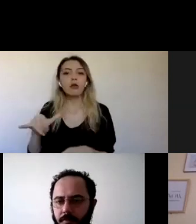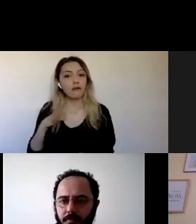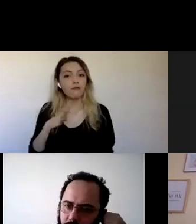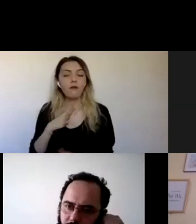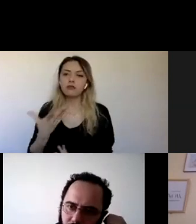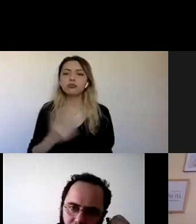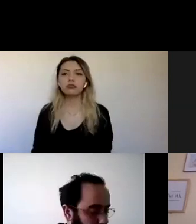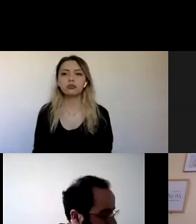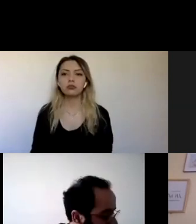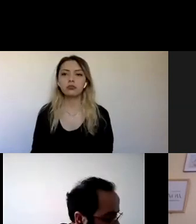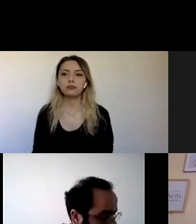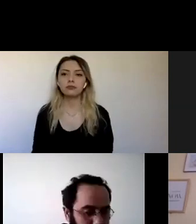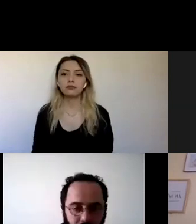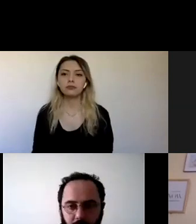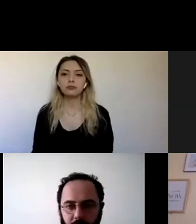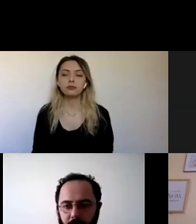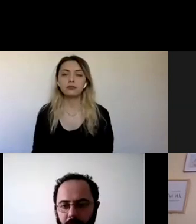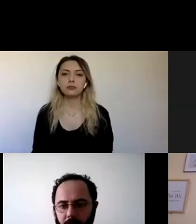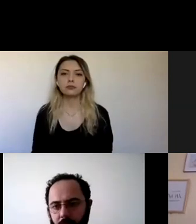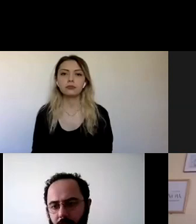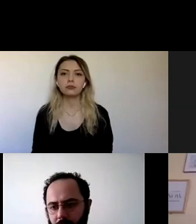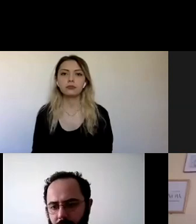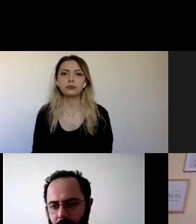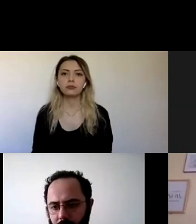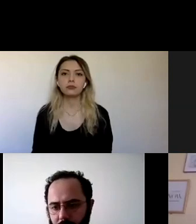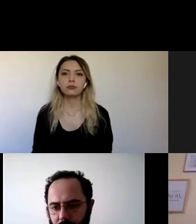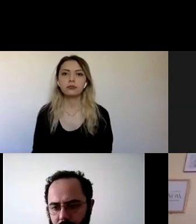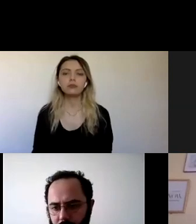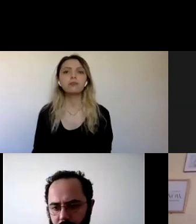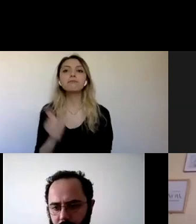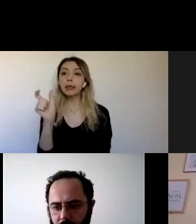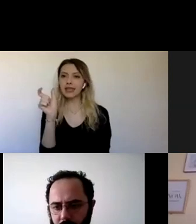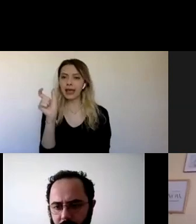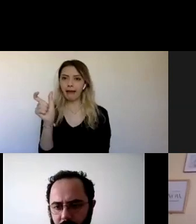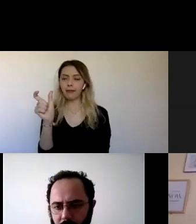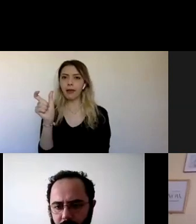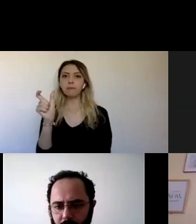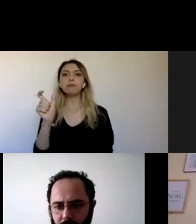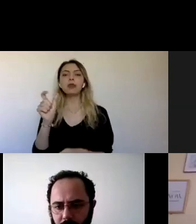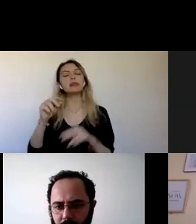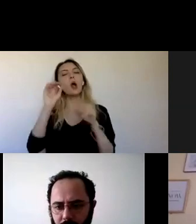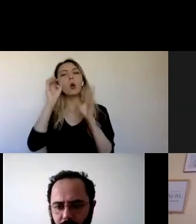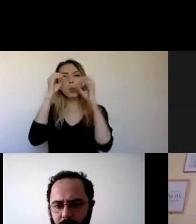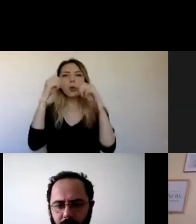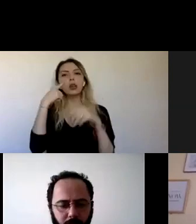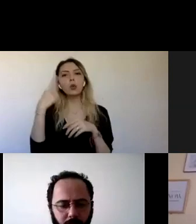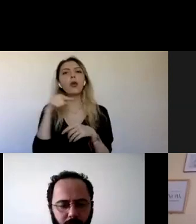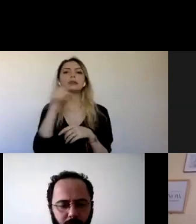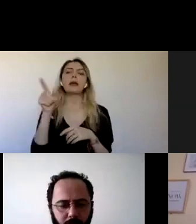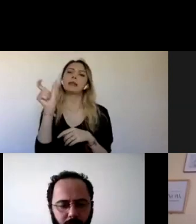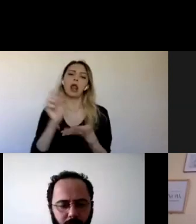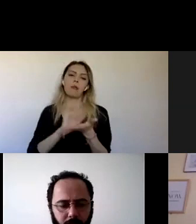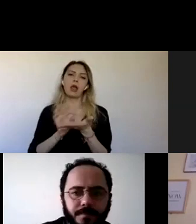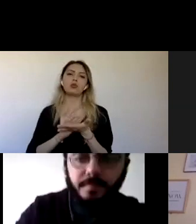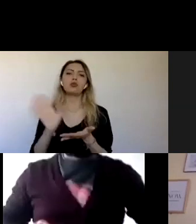gibi zaten o kelimeyi arayanlara bazen de altta bir takım öneriler sunuyor biliyorsunuzdur. Hani bunu mu demek istediğiniz gibi ya da sayfanın en